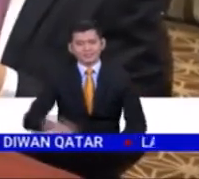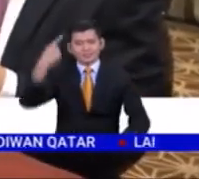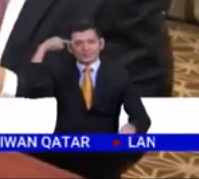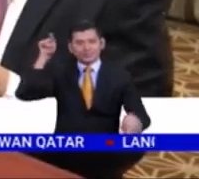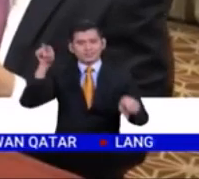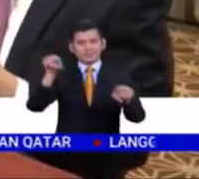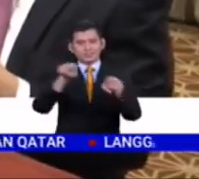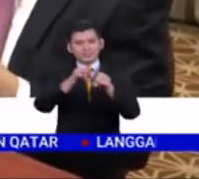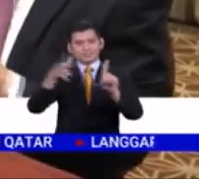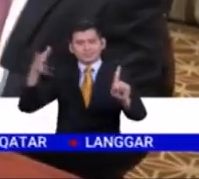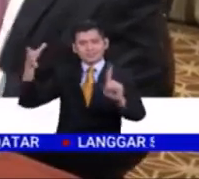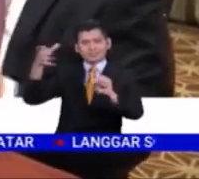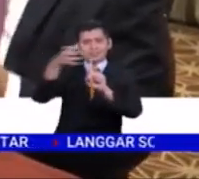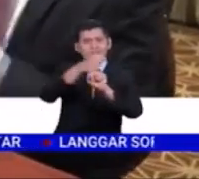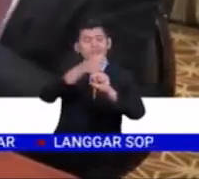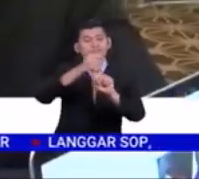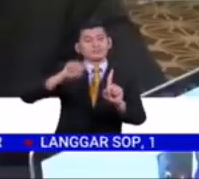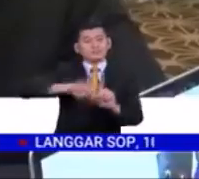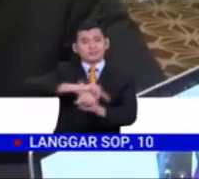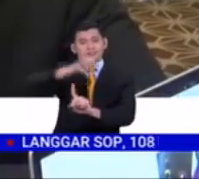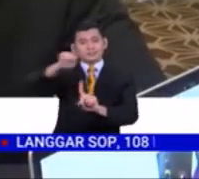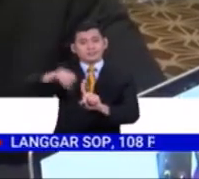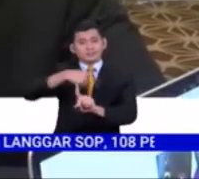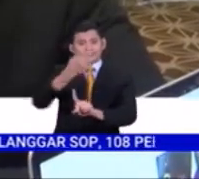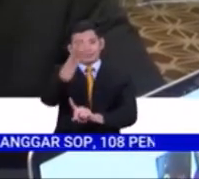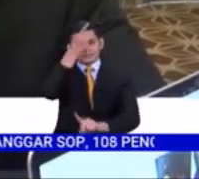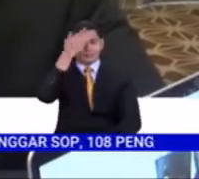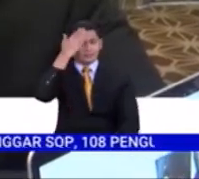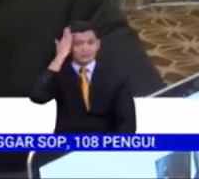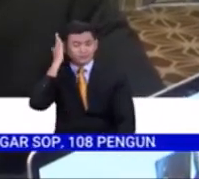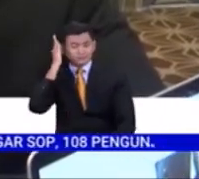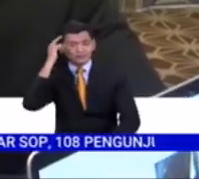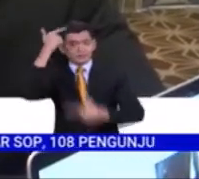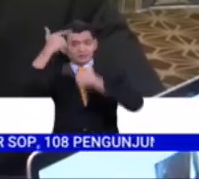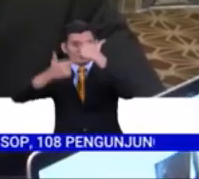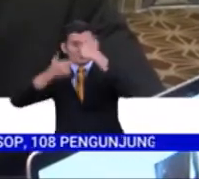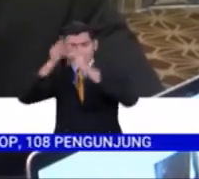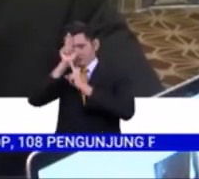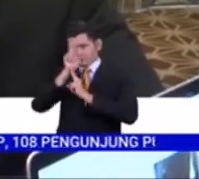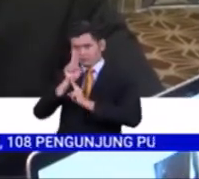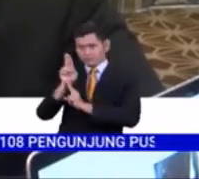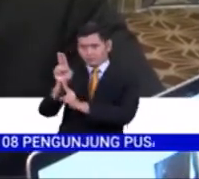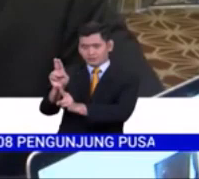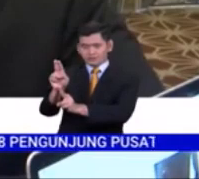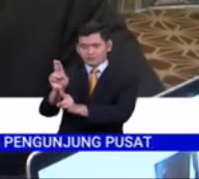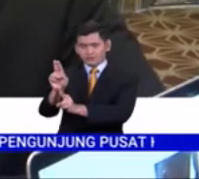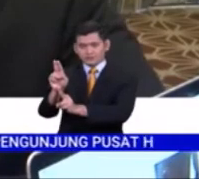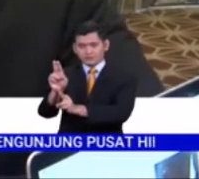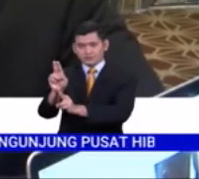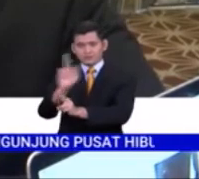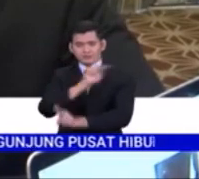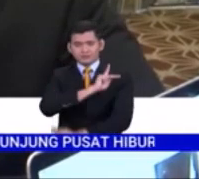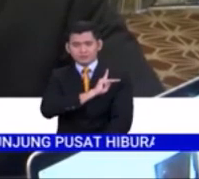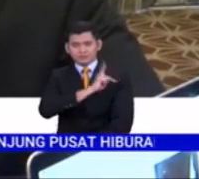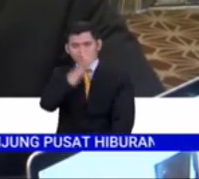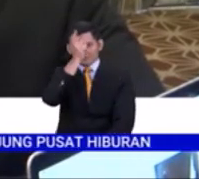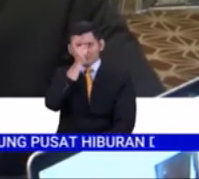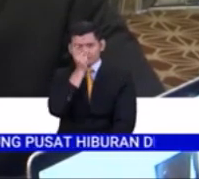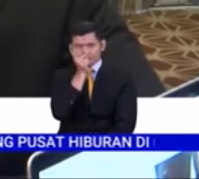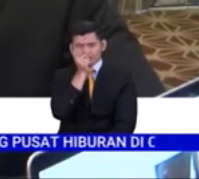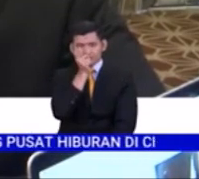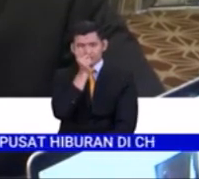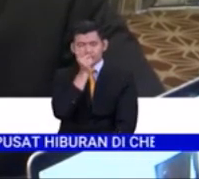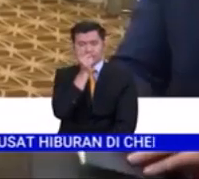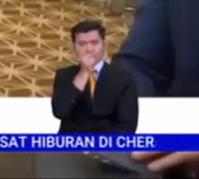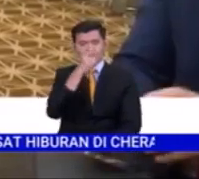Persetujuan itu dicapai ketika Dato' Sri Ismail Sabri mengadakan kunjungan hormat ke atas Amir Qatar Sheikh Tamim Hamad Al Thani